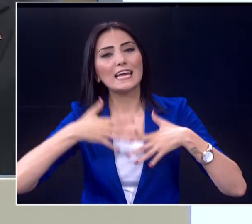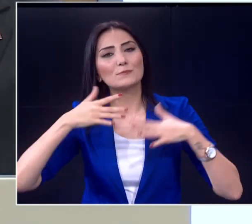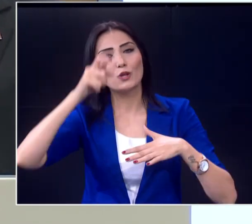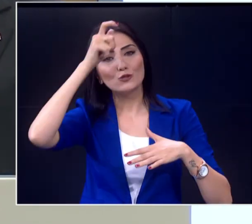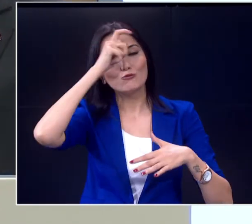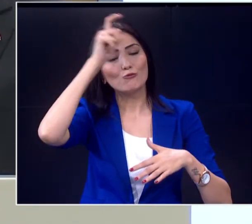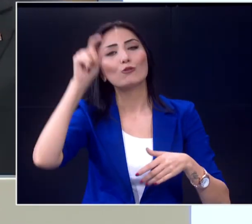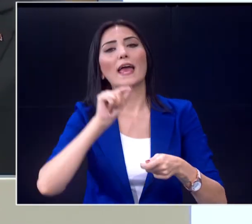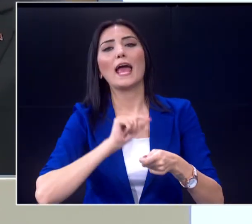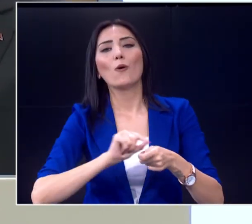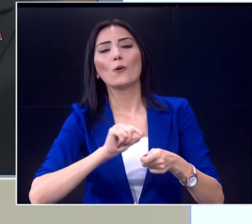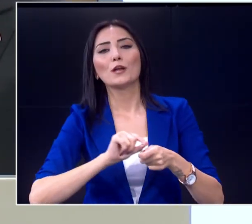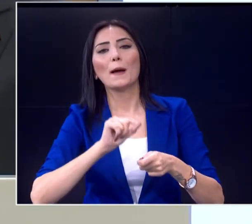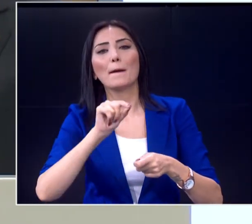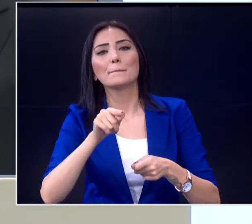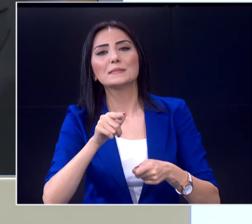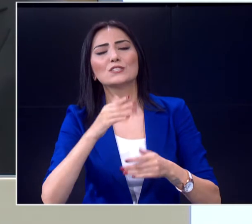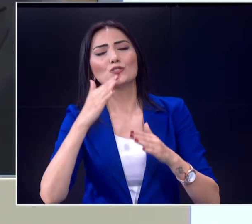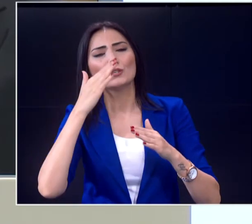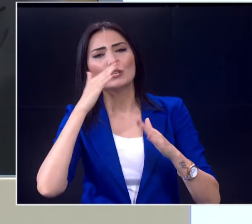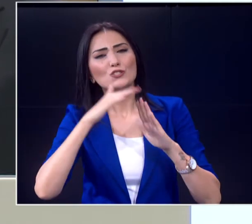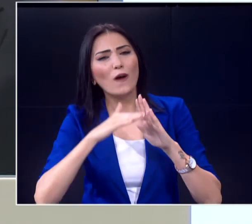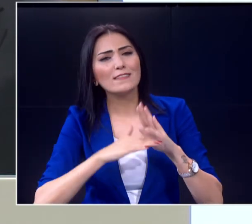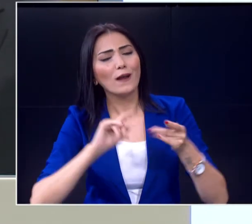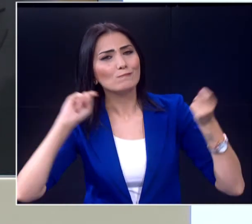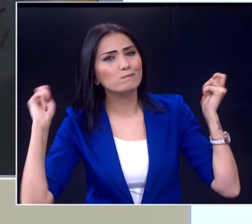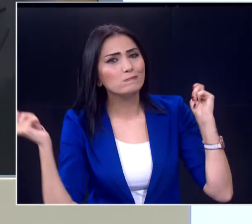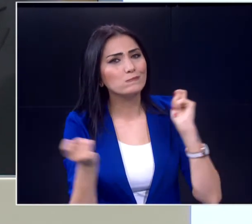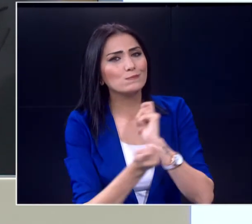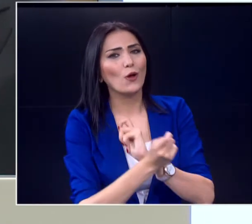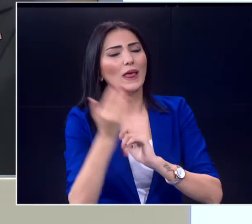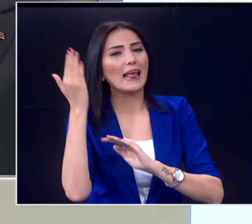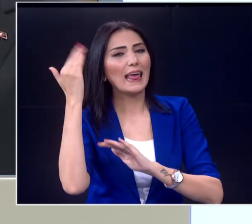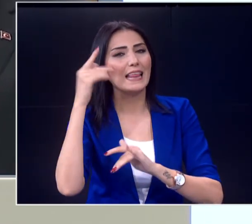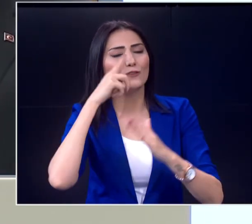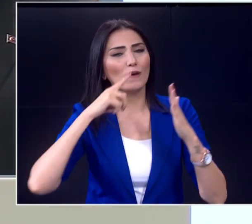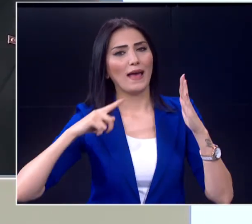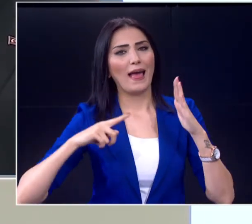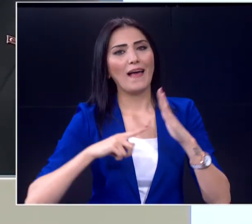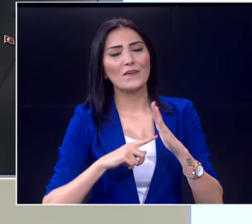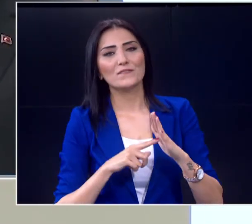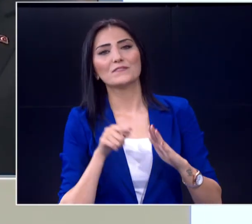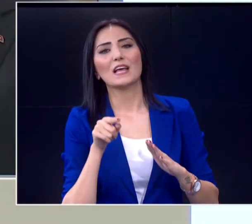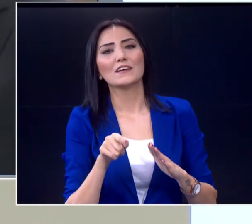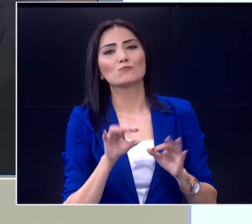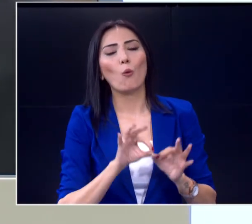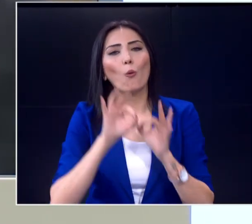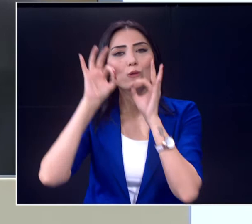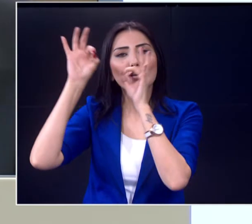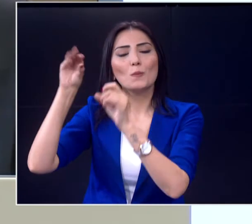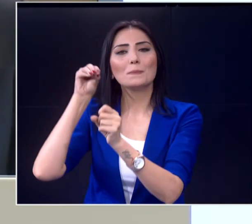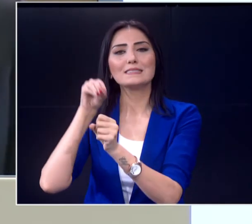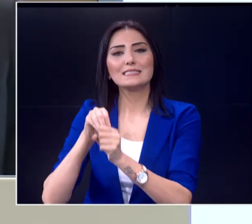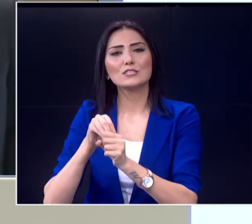Türkiye ekonomisinin çarklarını döndürerek gelecek hedeflerimize ulaşmamız